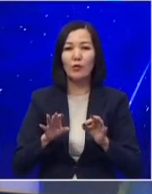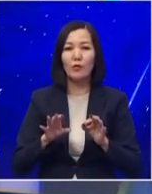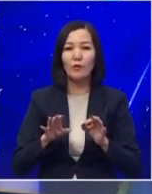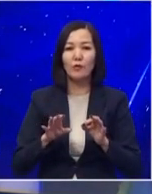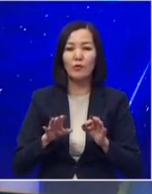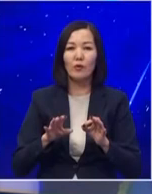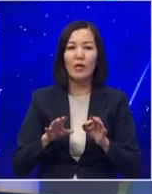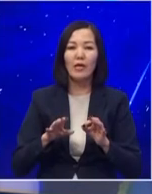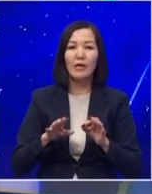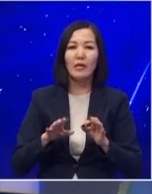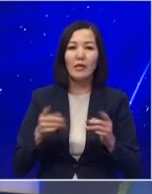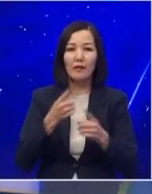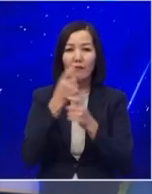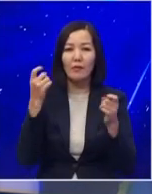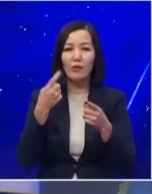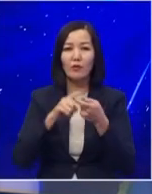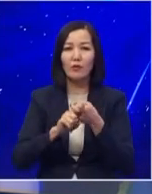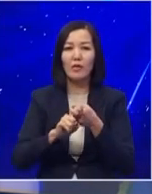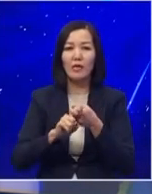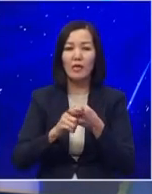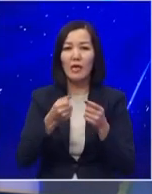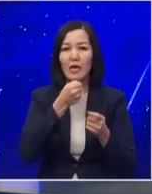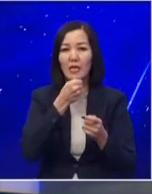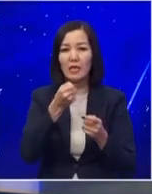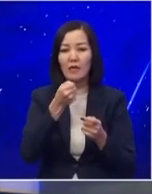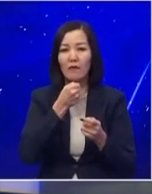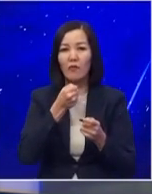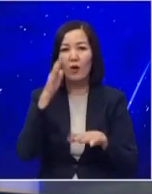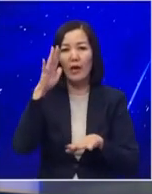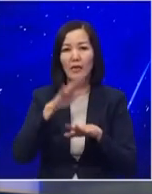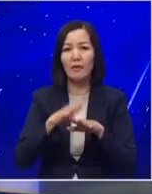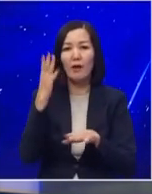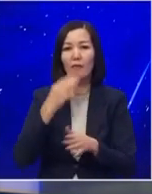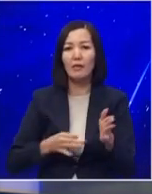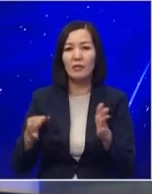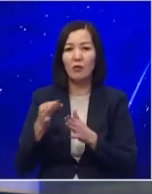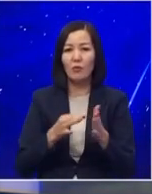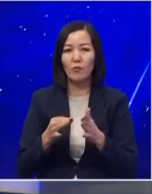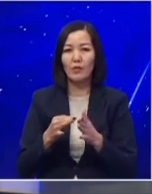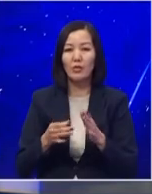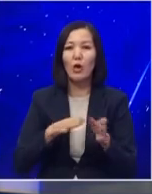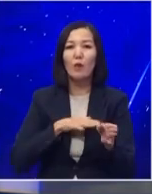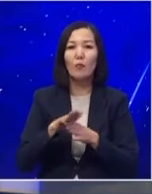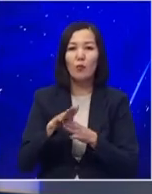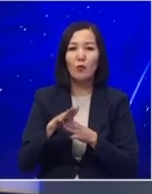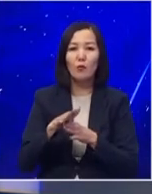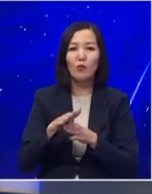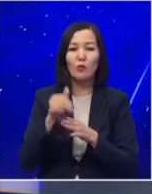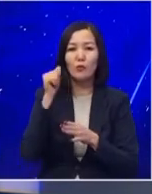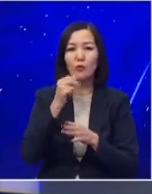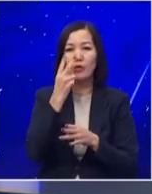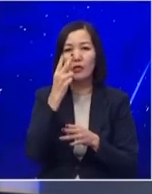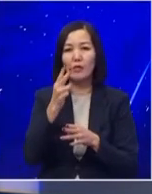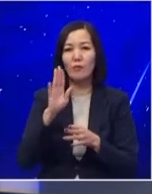развернутую информацию записали в интервью аким алматинской области аманды к баталова полную версию смотрите далее